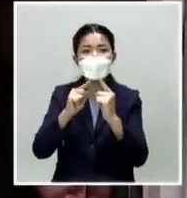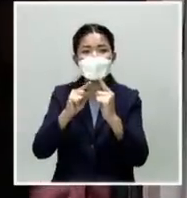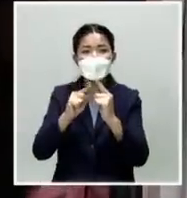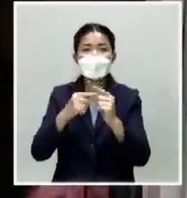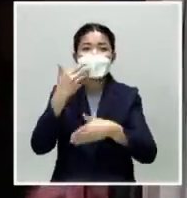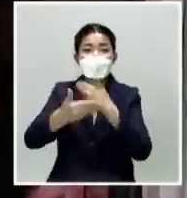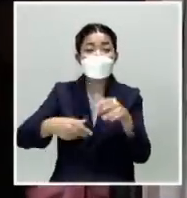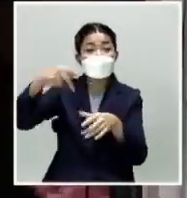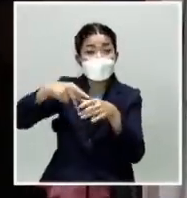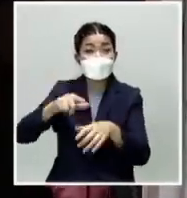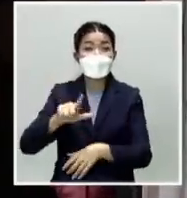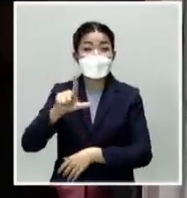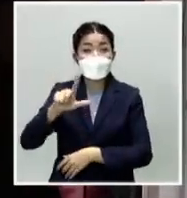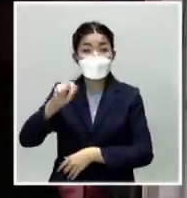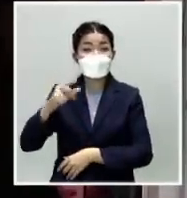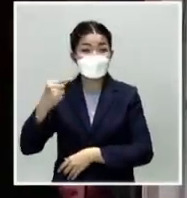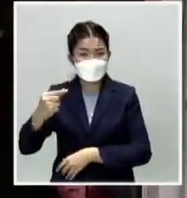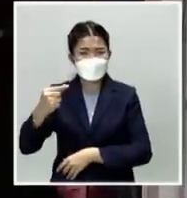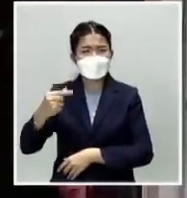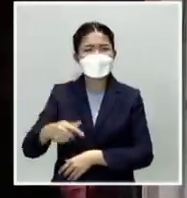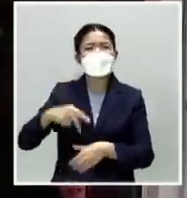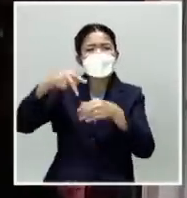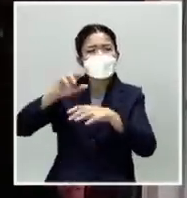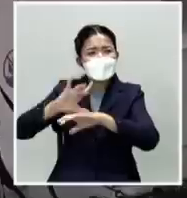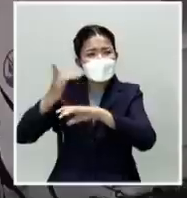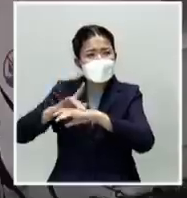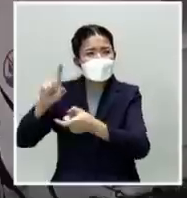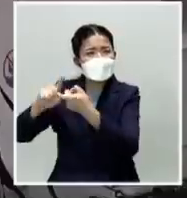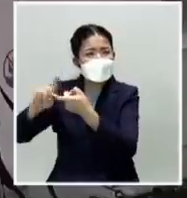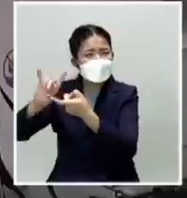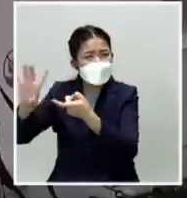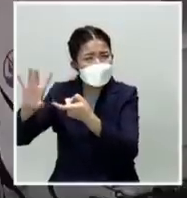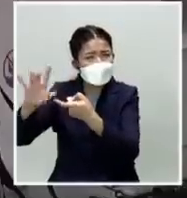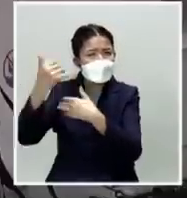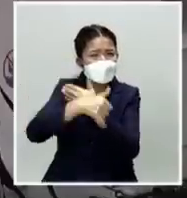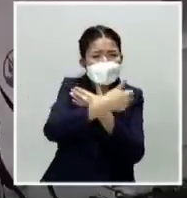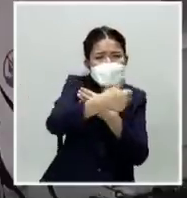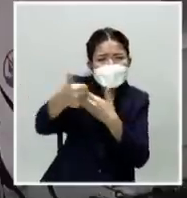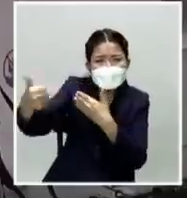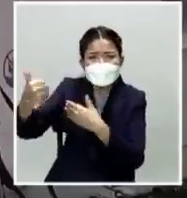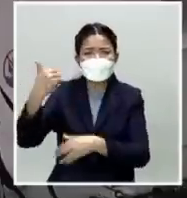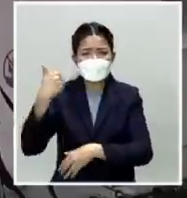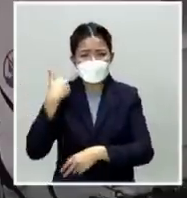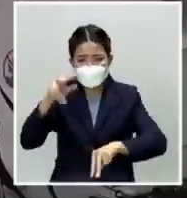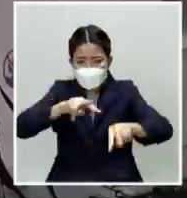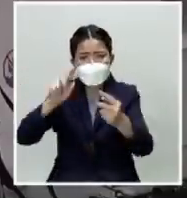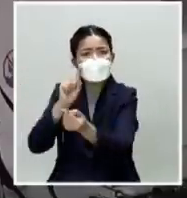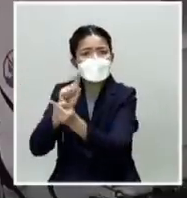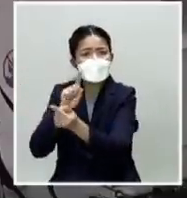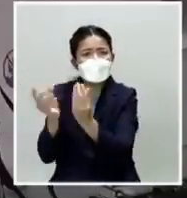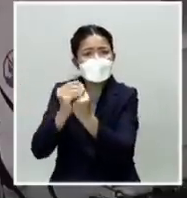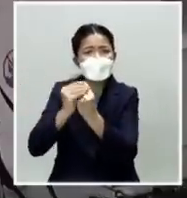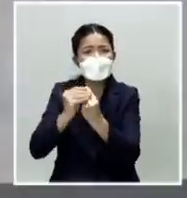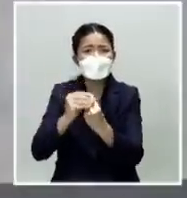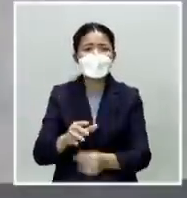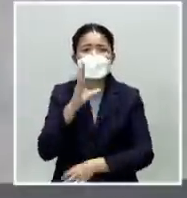LNG ด้วยตอนนี้กำลังดูค่ะว่ามีก๊าซธรรมชาติที่ไม่ได้มาจากรัสเซียแต่มาจากส่วนอื่นๆของโลกเพิ่มเติมเท่าไหร่นะคะไม่ว่าจะมาจ